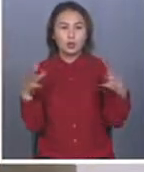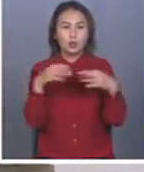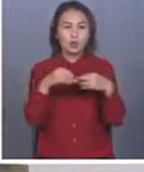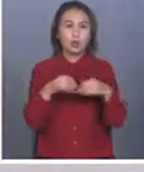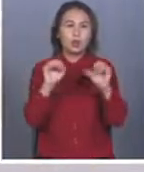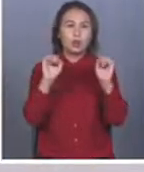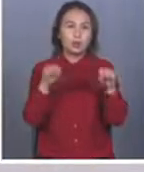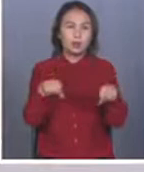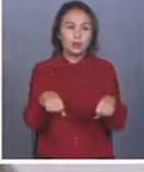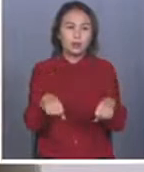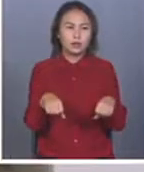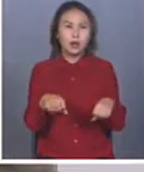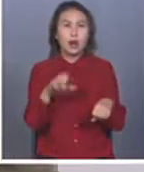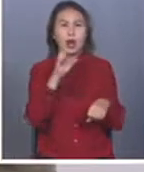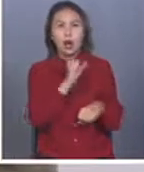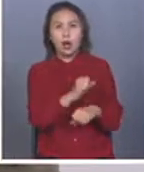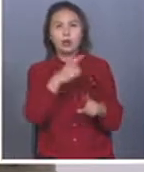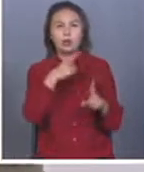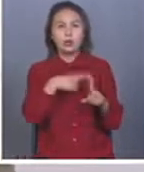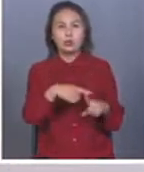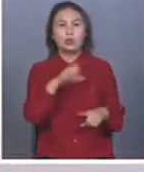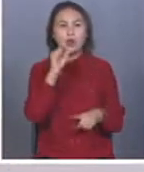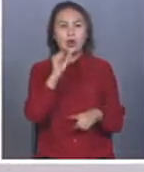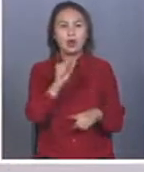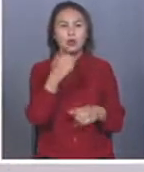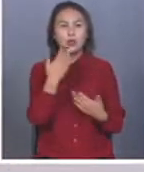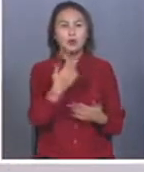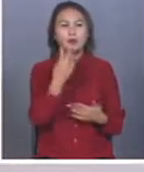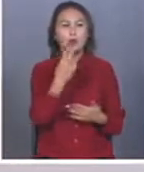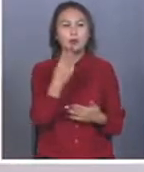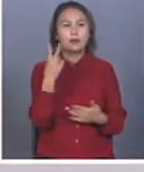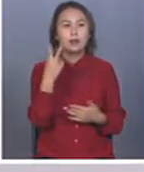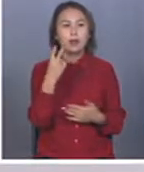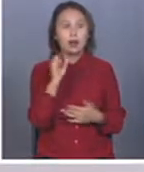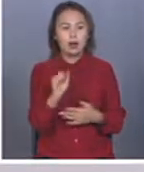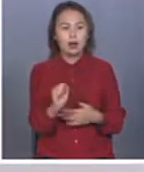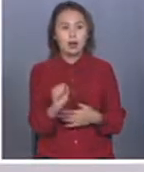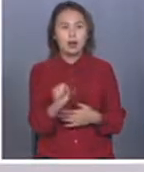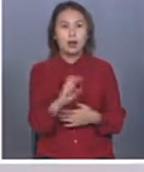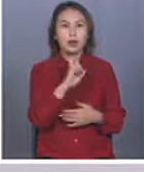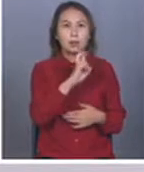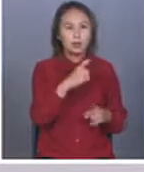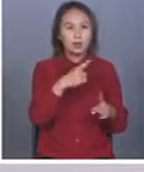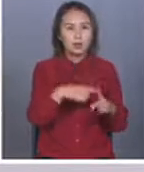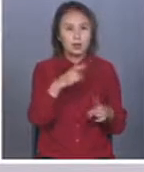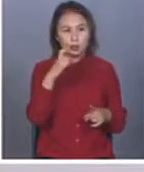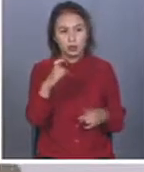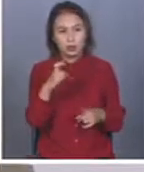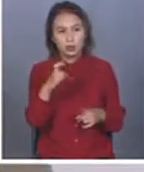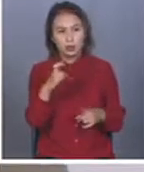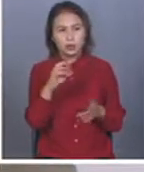мен a қосу a дегенді 2a деп, ал b қосу b дегенді 2b деп